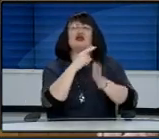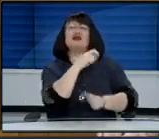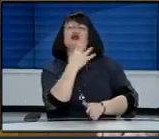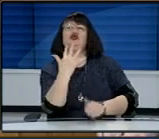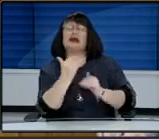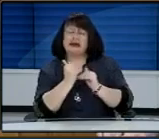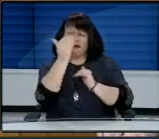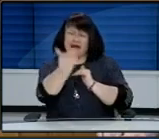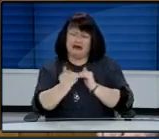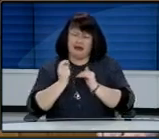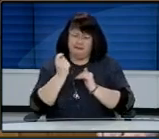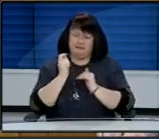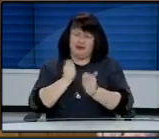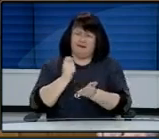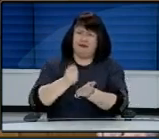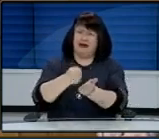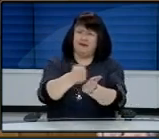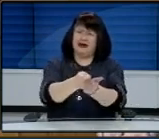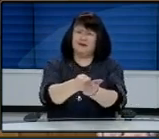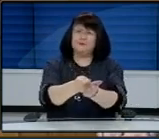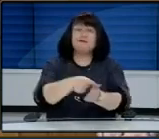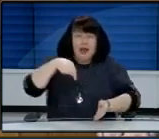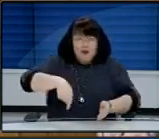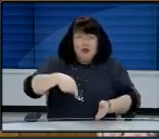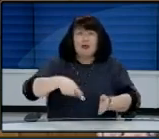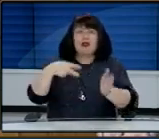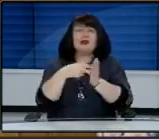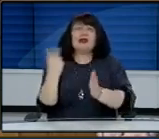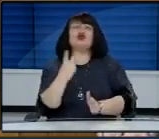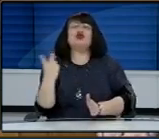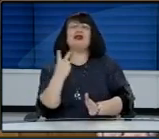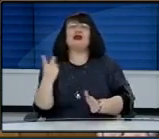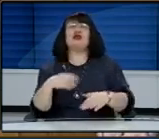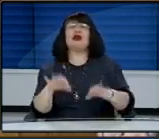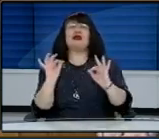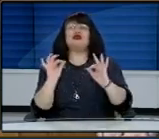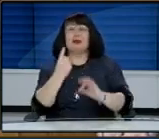μετά, αλλά από φέτος.